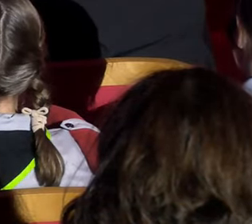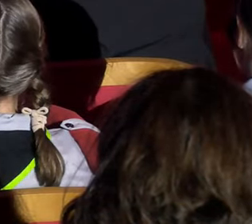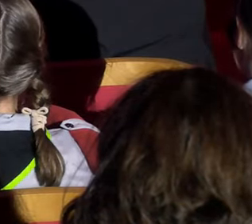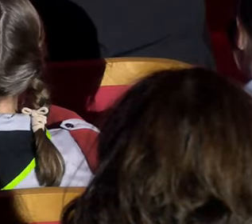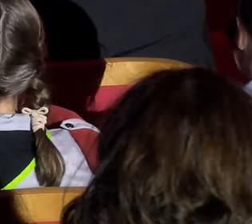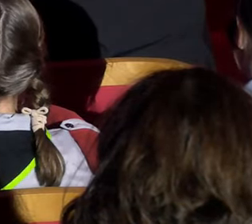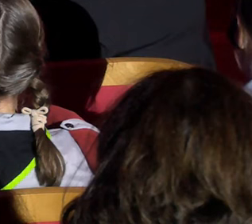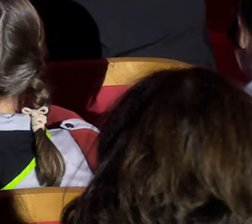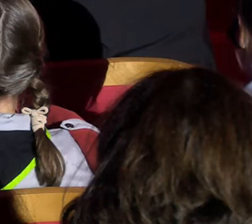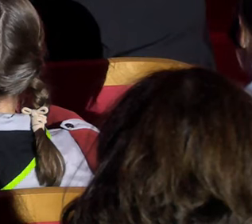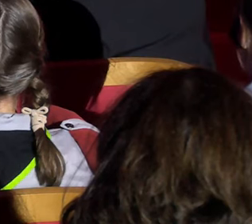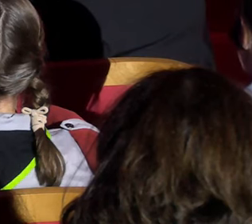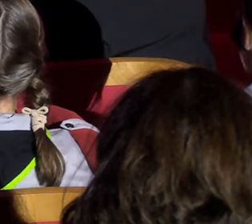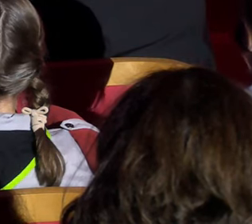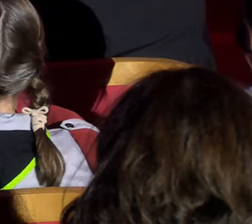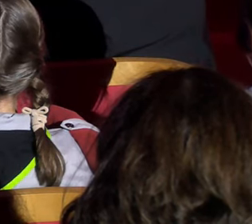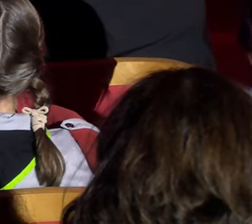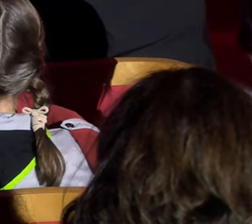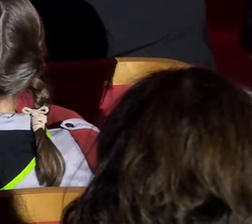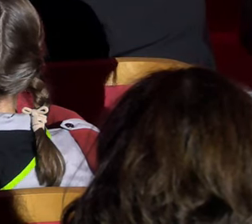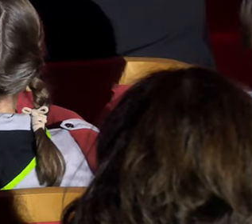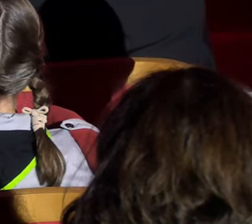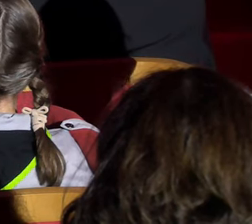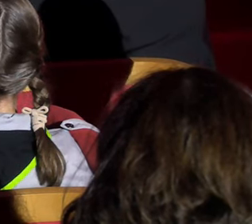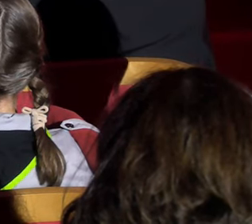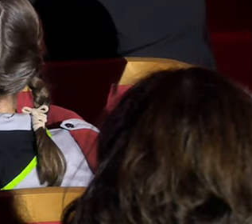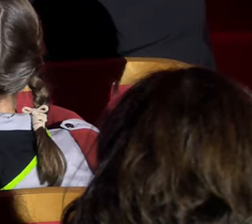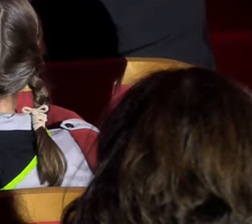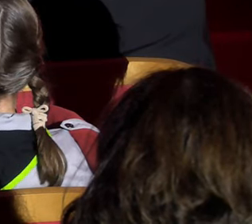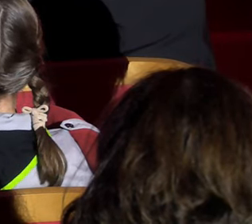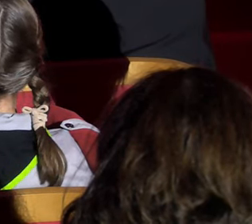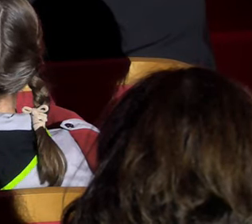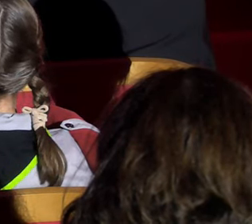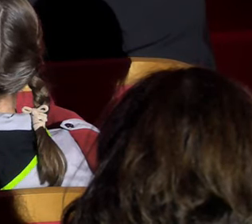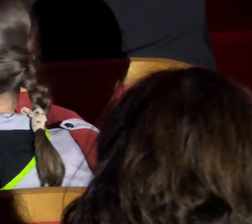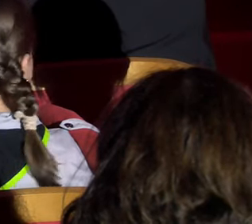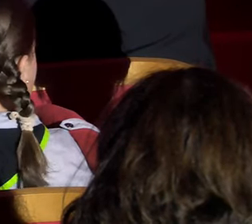każdego z twej